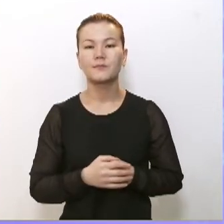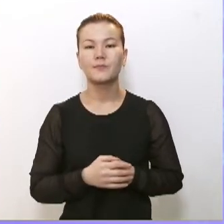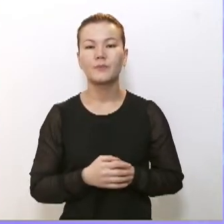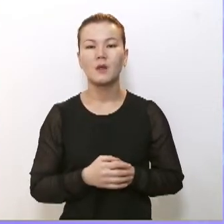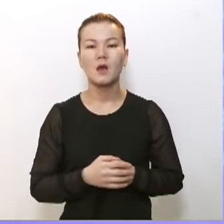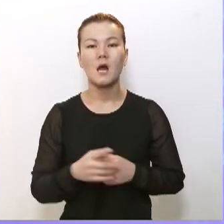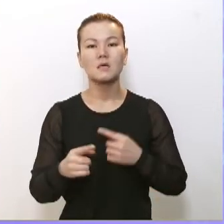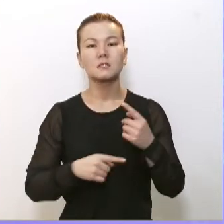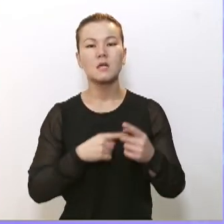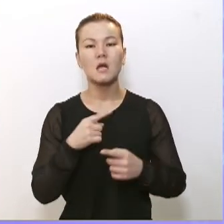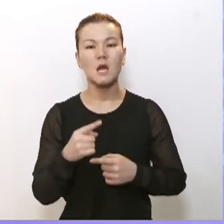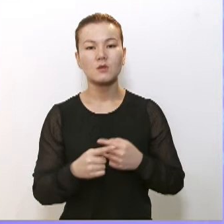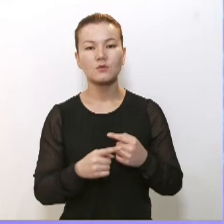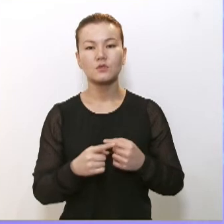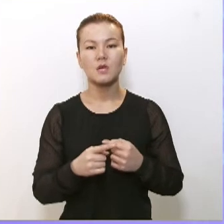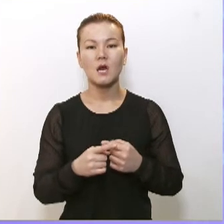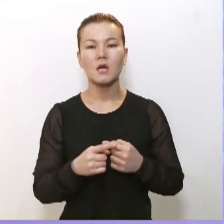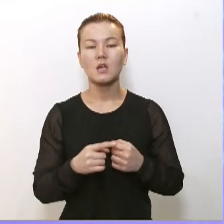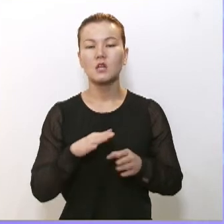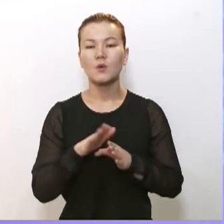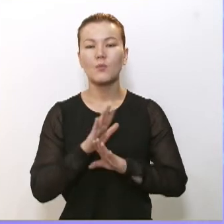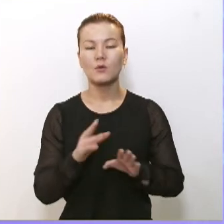следующие неполное делимое